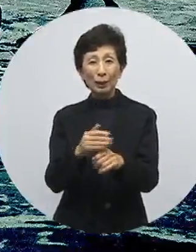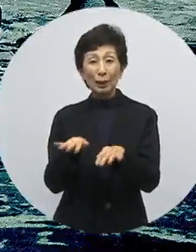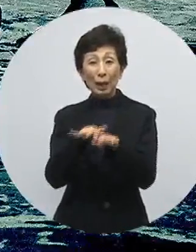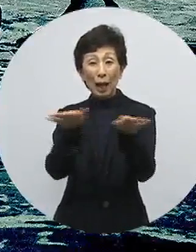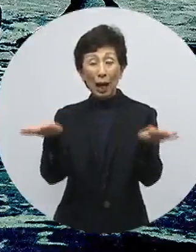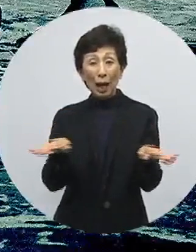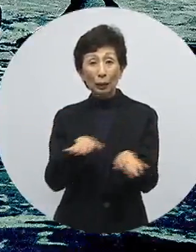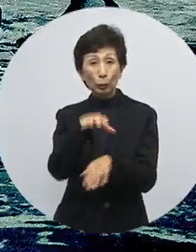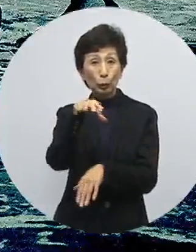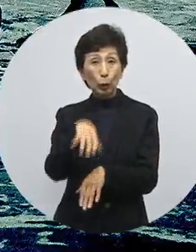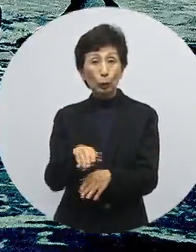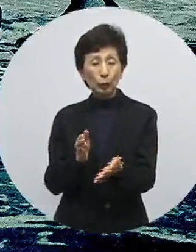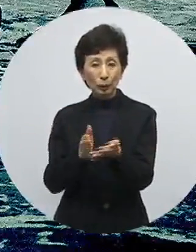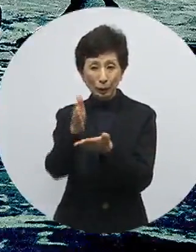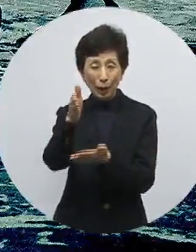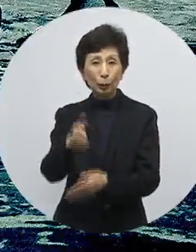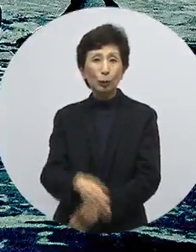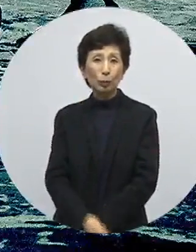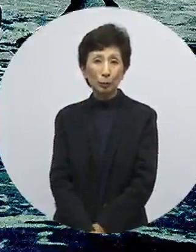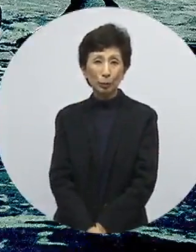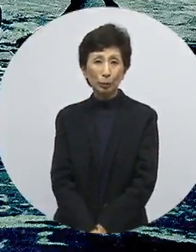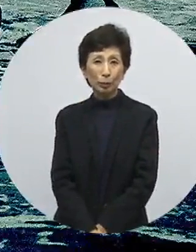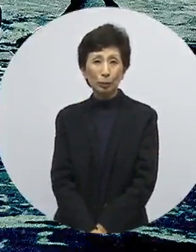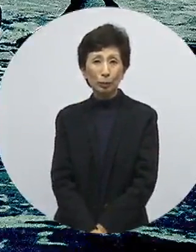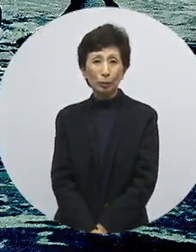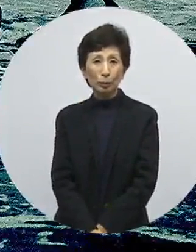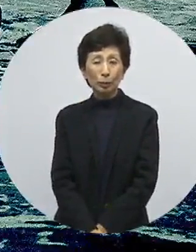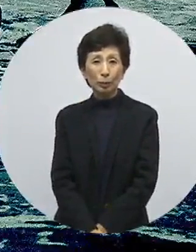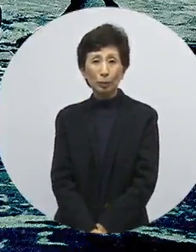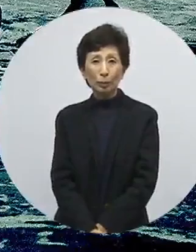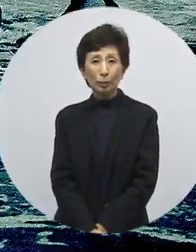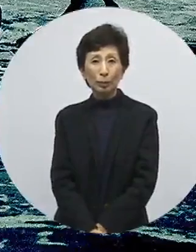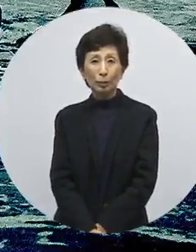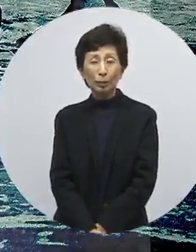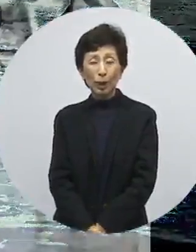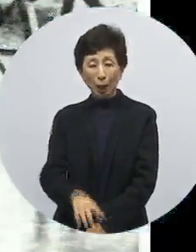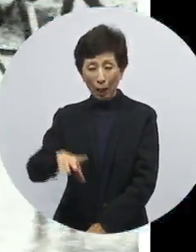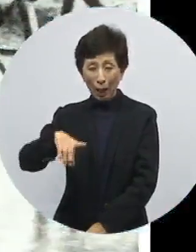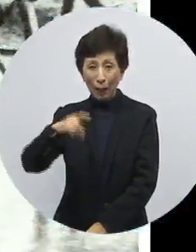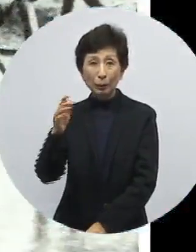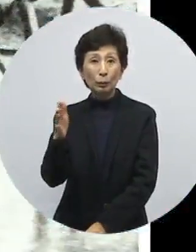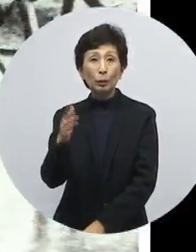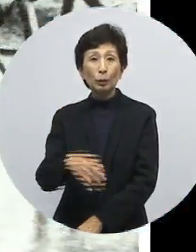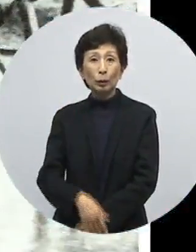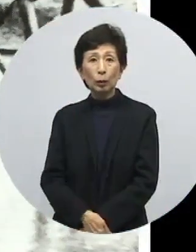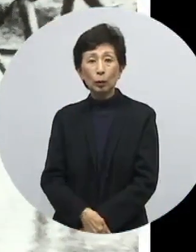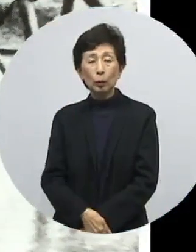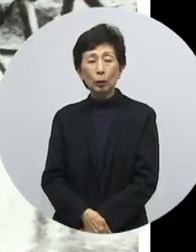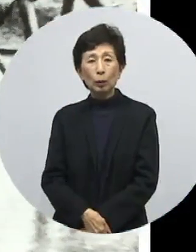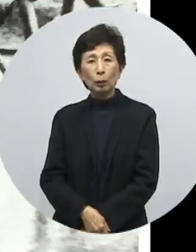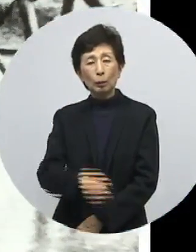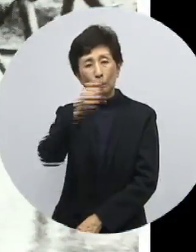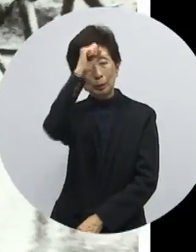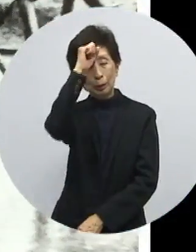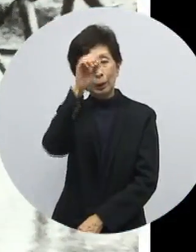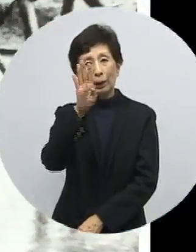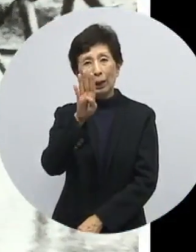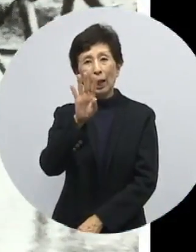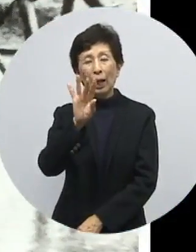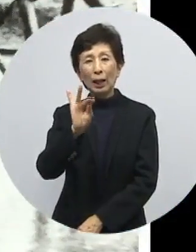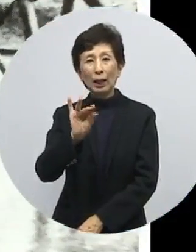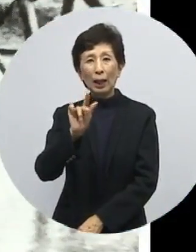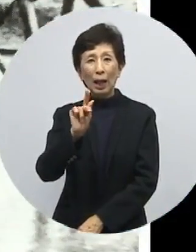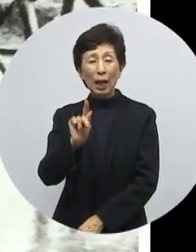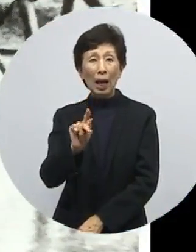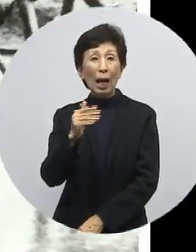が開かれました。でその時にですね、最初は結核という病気のですね、